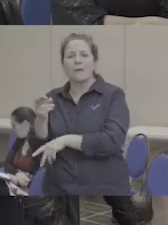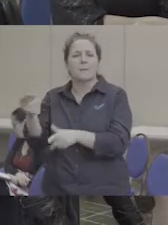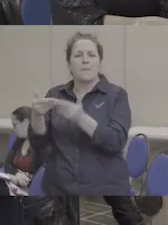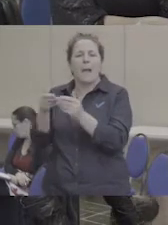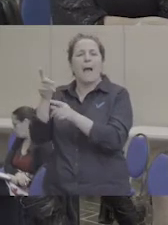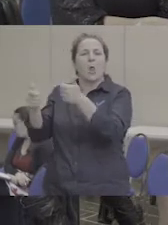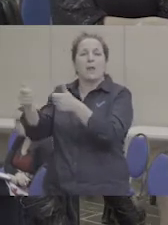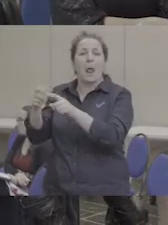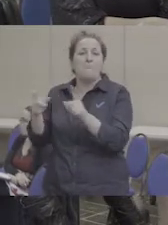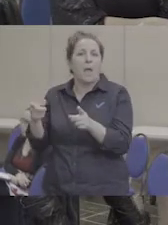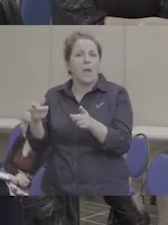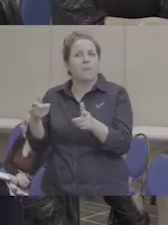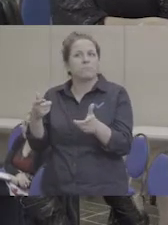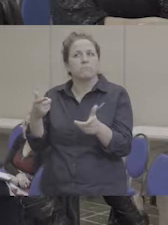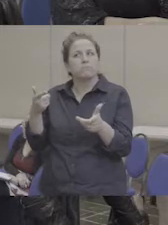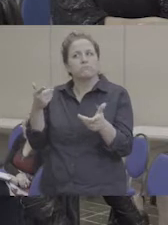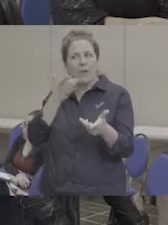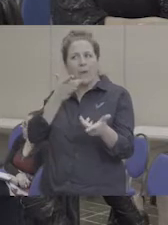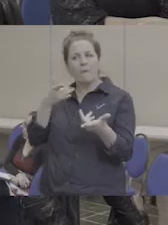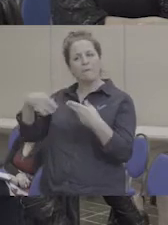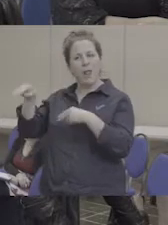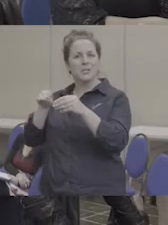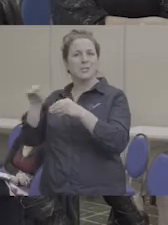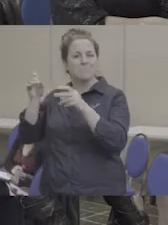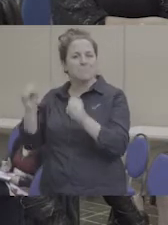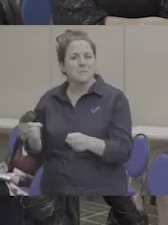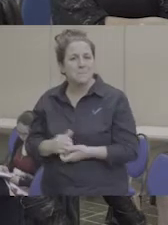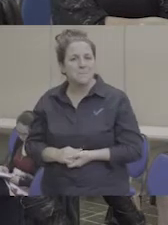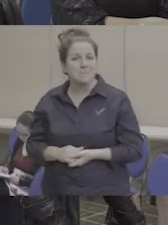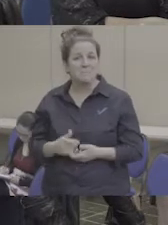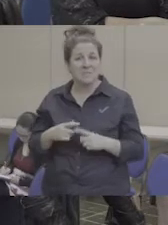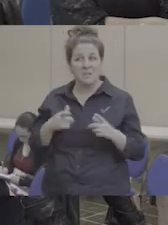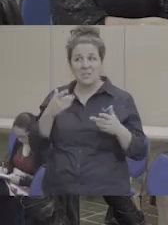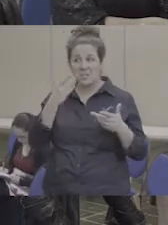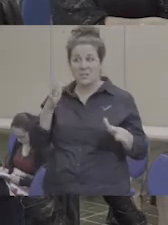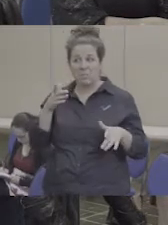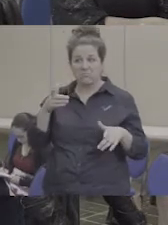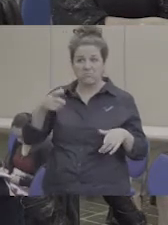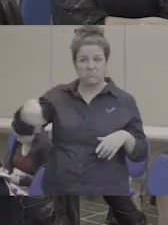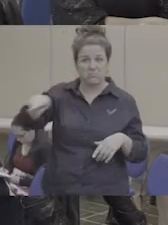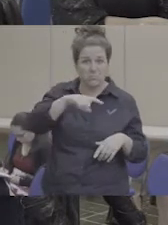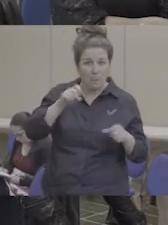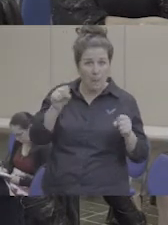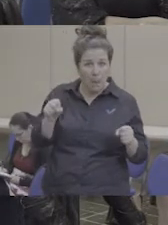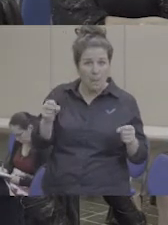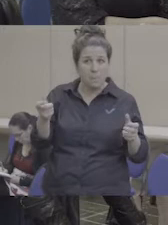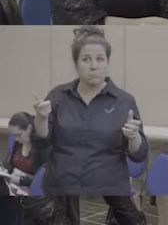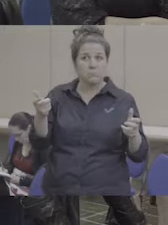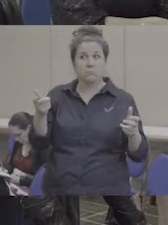situation de handicap, bien oui, on aimerait avoir une flexibilité. Puis je ne sais pas si collectivement, on est rendu à une étape où on peut